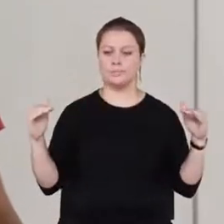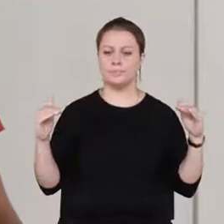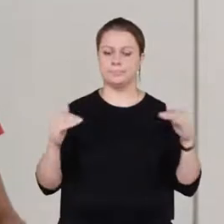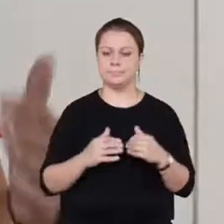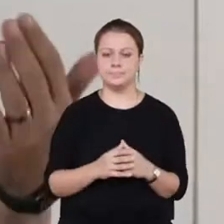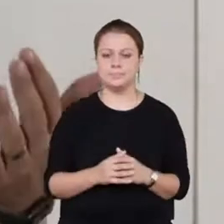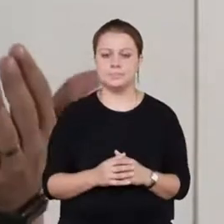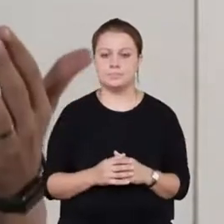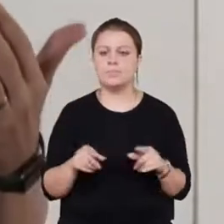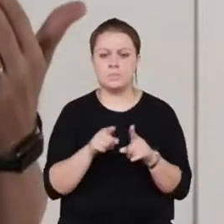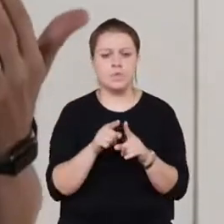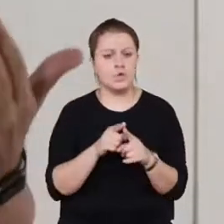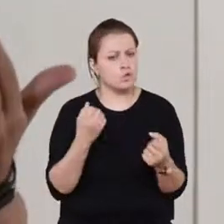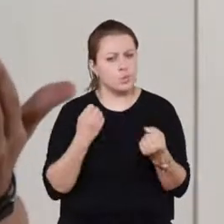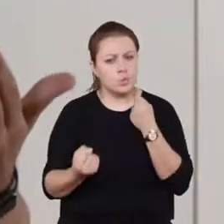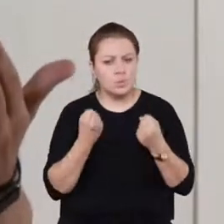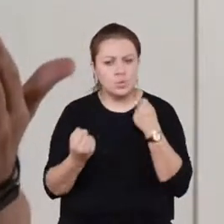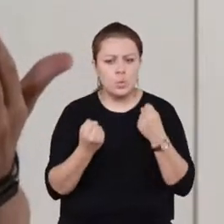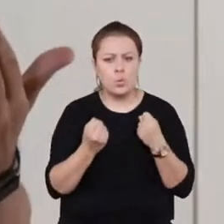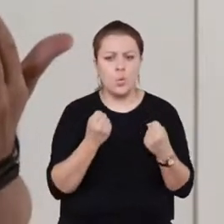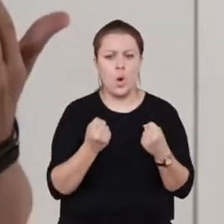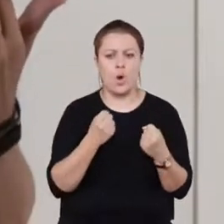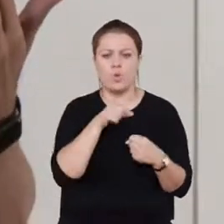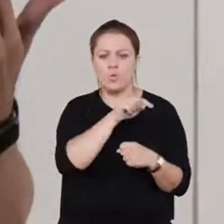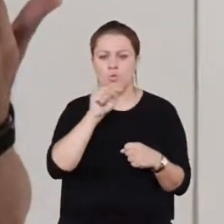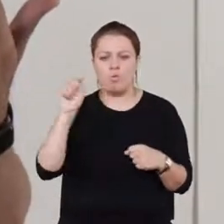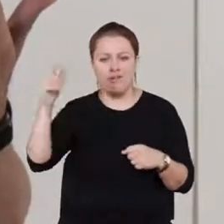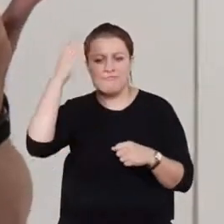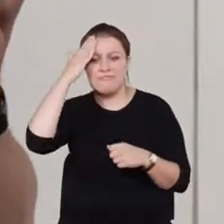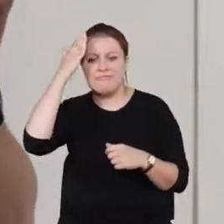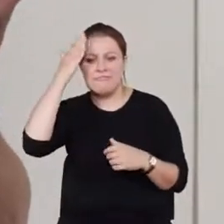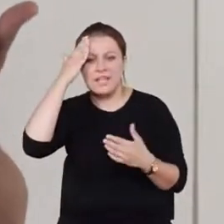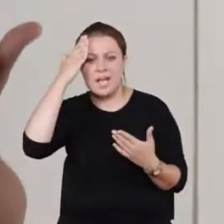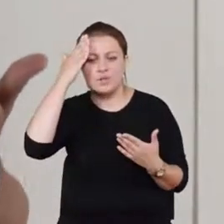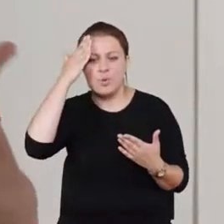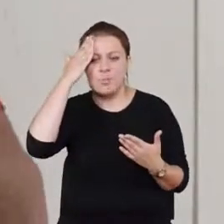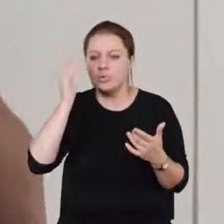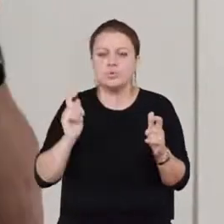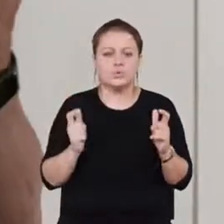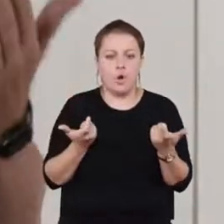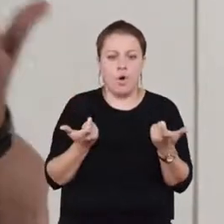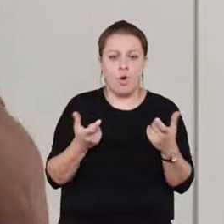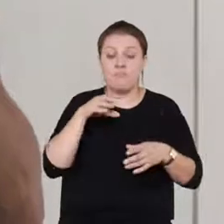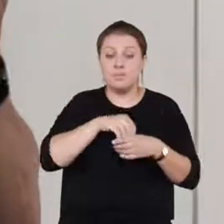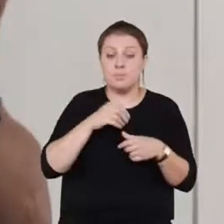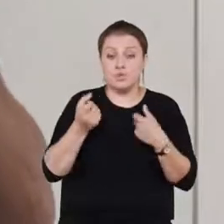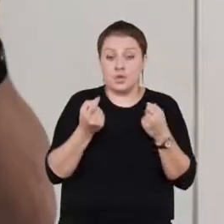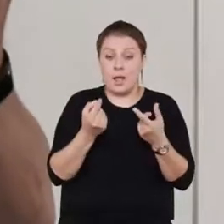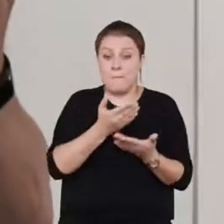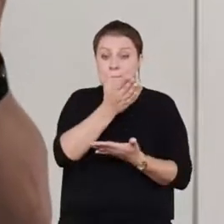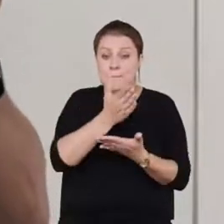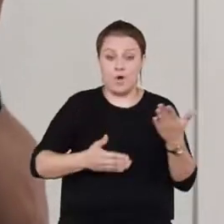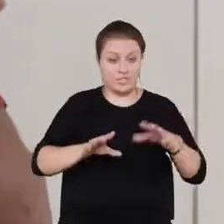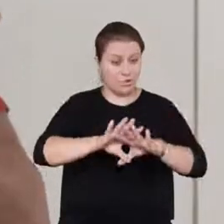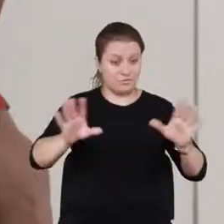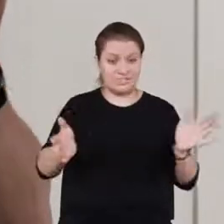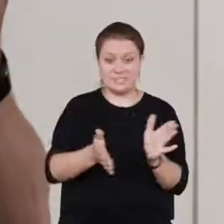I też był trudny, ponieważ było wiadomo, że podział nawet wszystkich